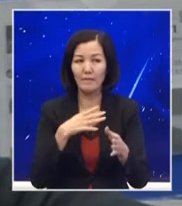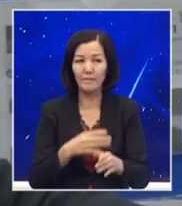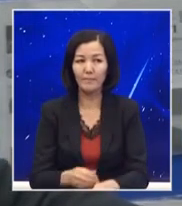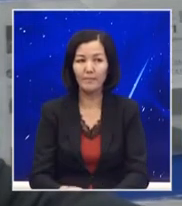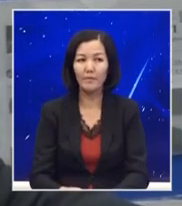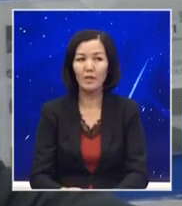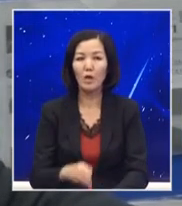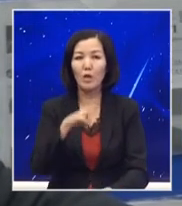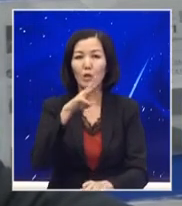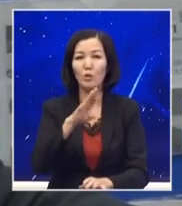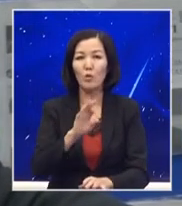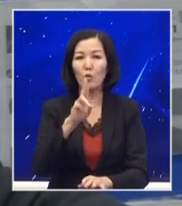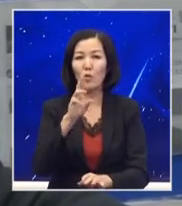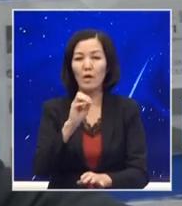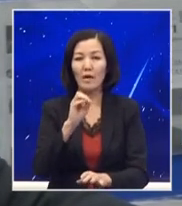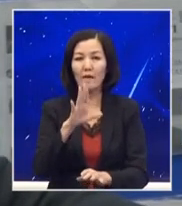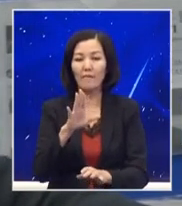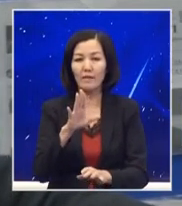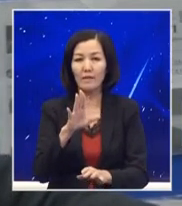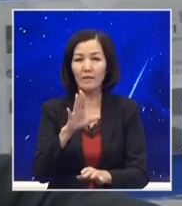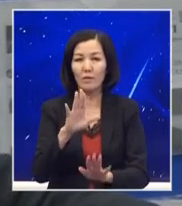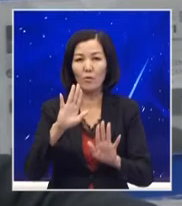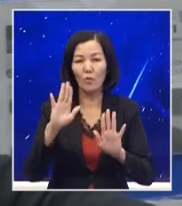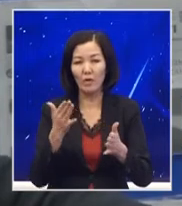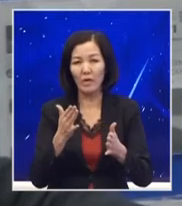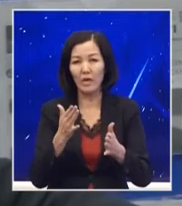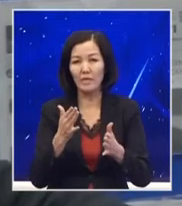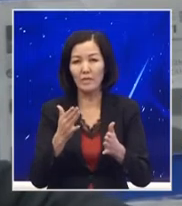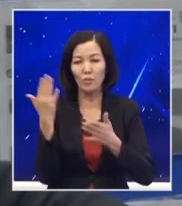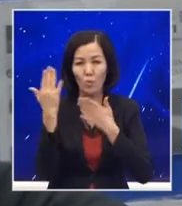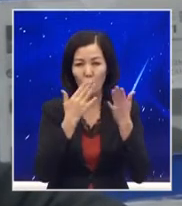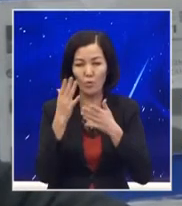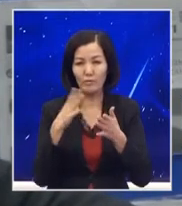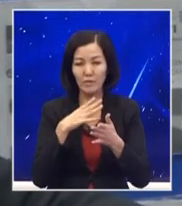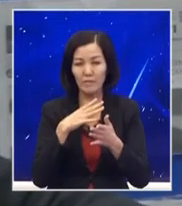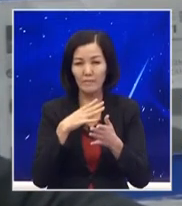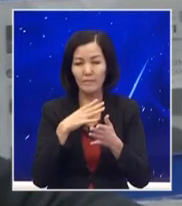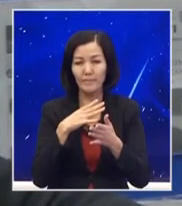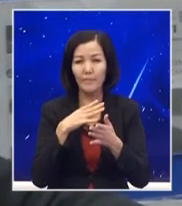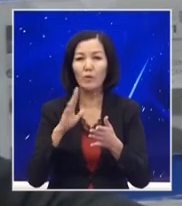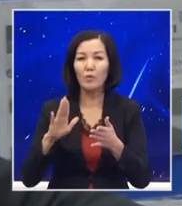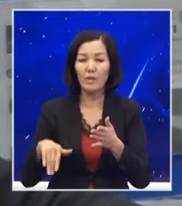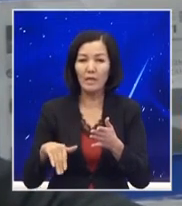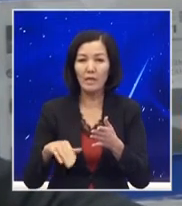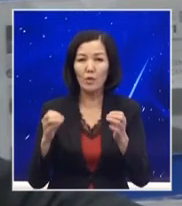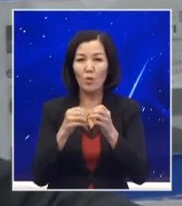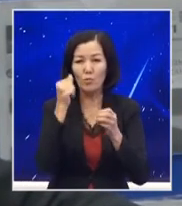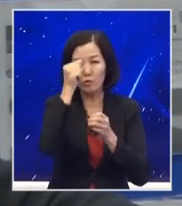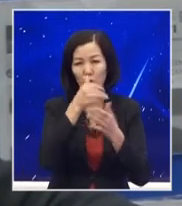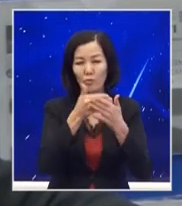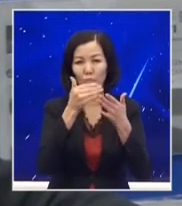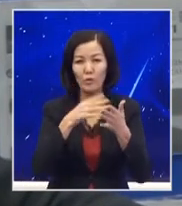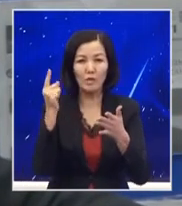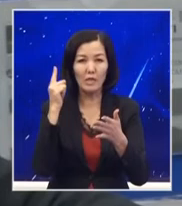Кемел Тоқаевтың Сарбағанда болған оқиға деген повесін оқып шықтым. Содан кейін осыдан 10 жыл бұрын